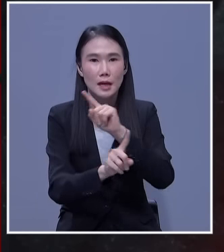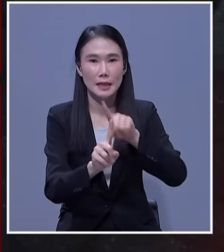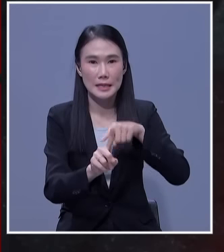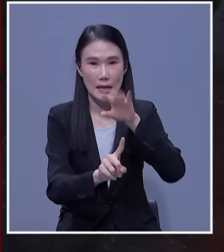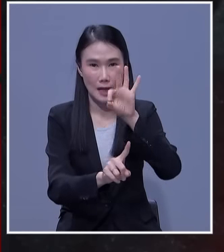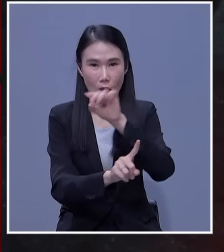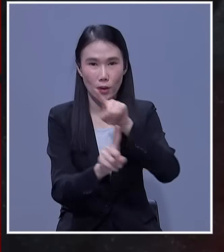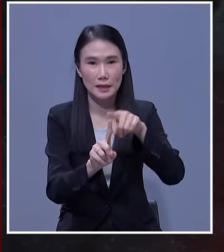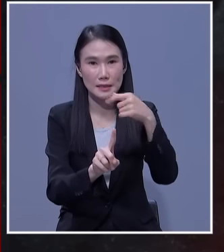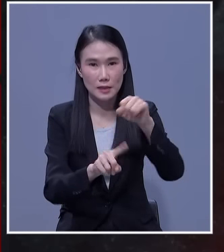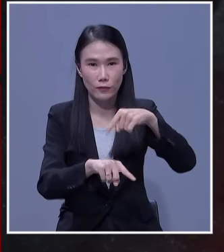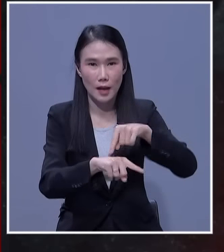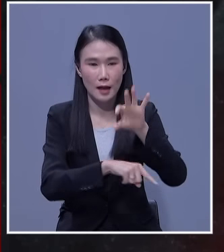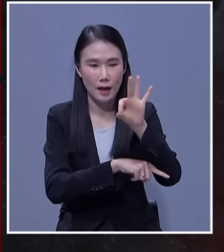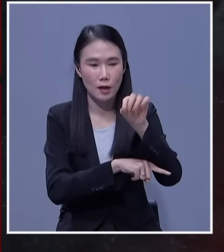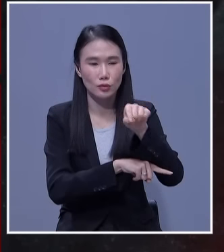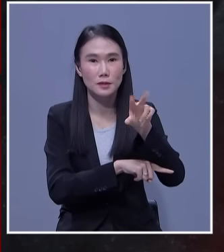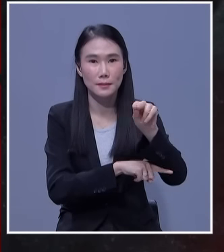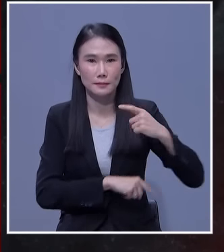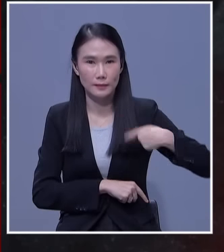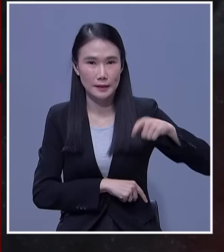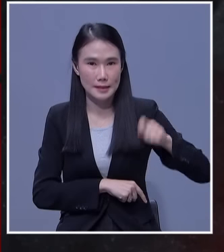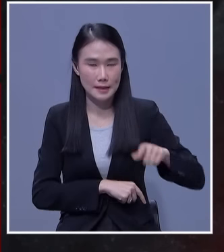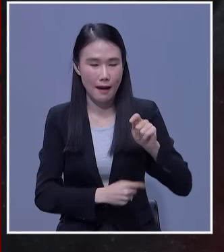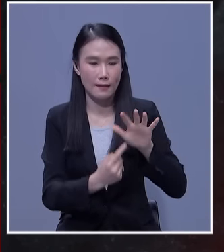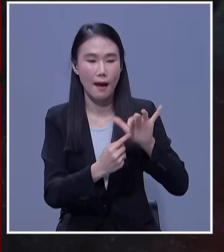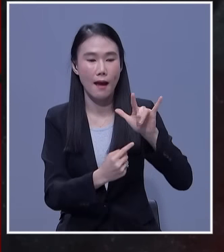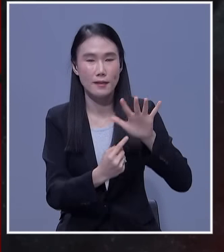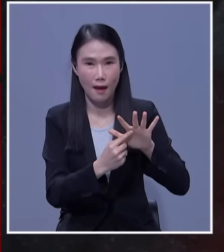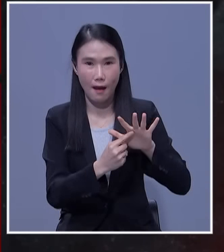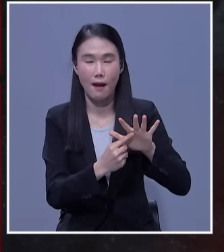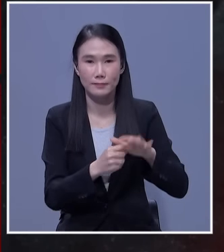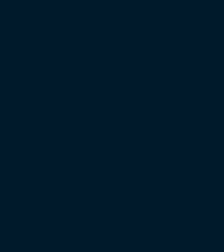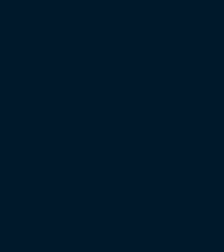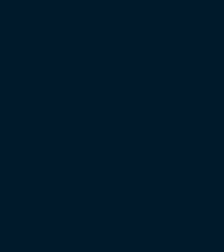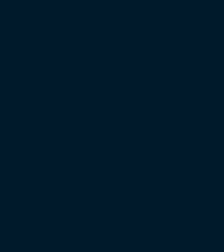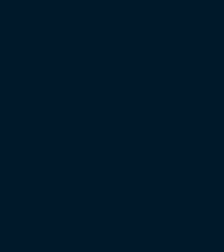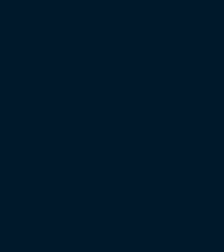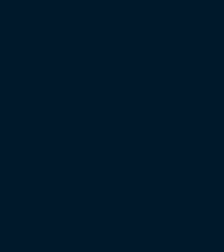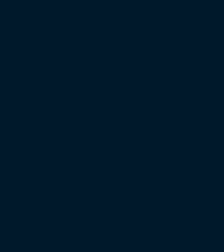ายนนี้เวลา 9:30 น.ที่ศาลอาญาคดีทุจริตและประพฤติมิชอบกลางค่ะ